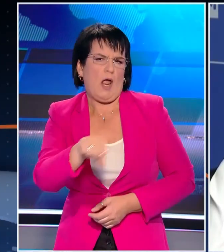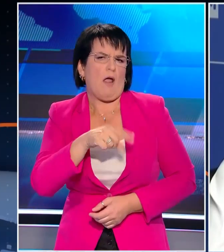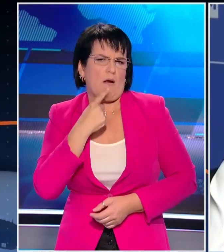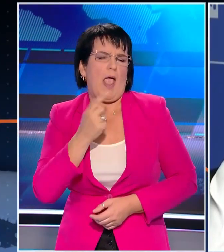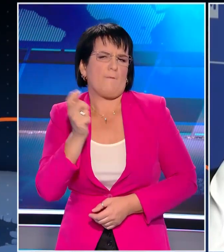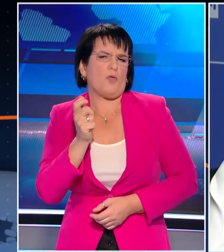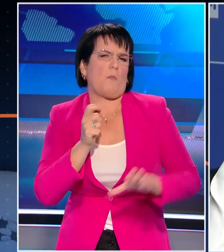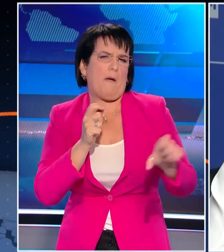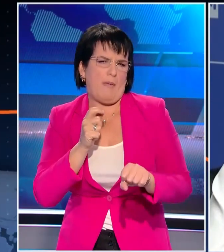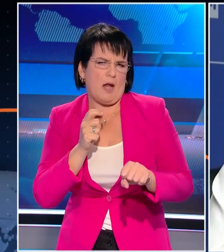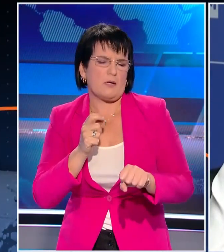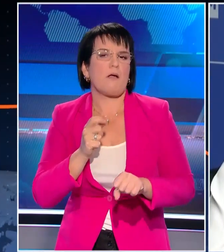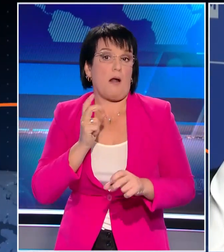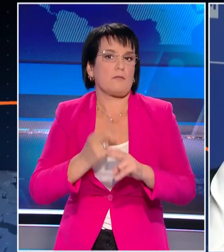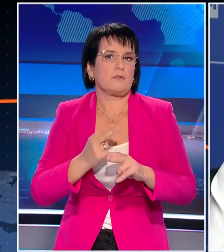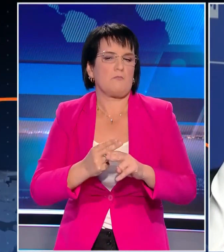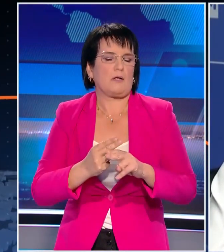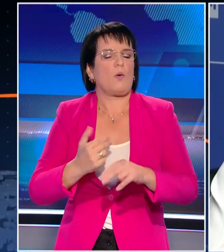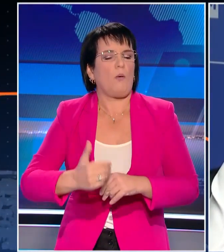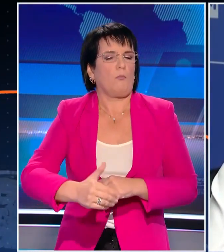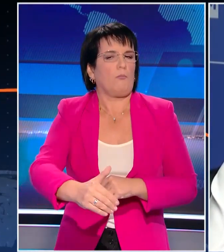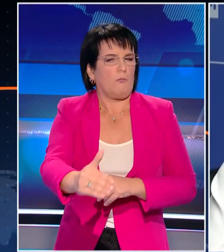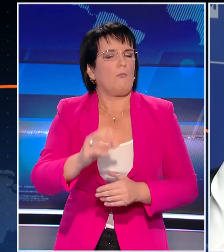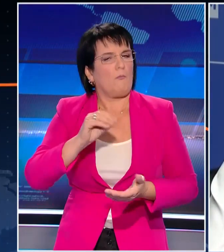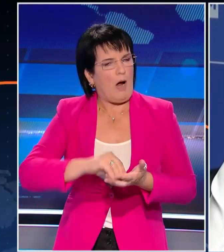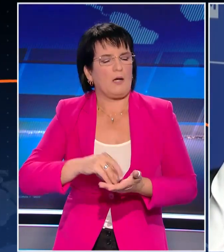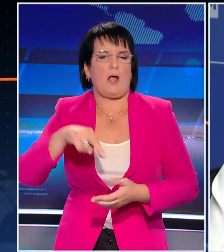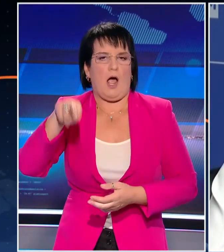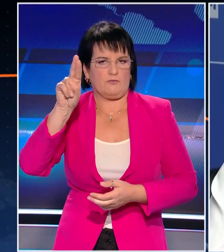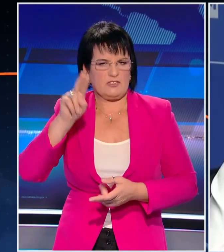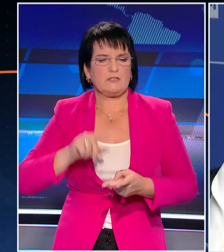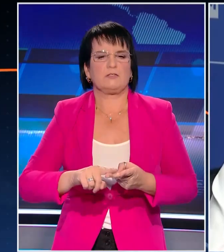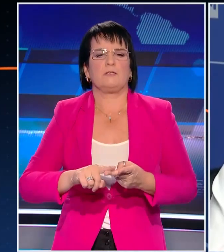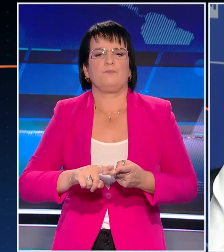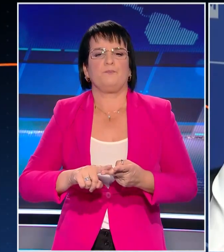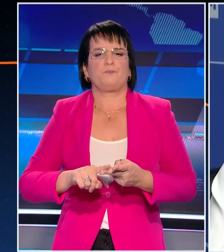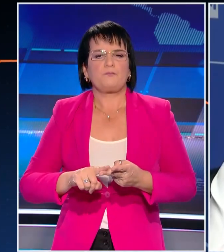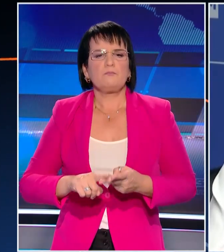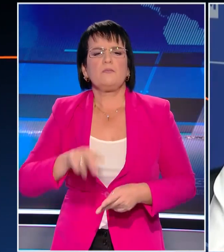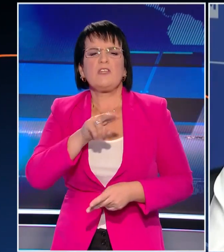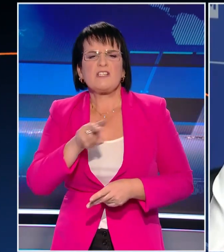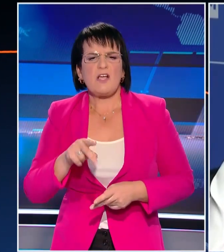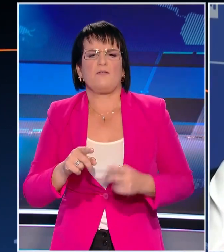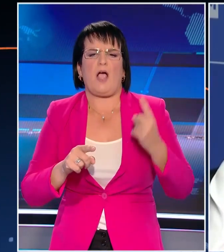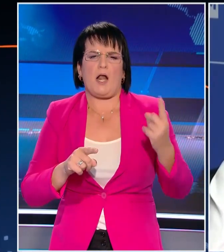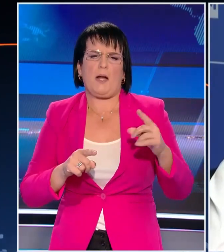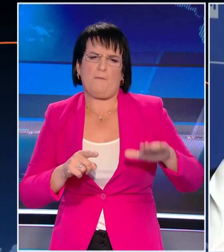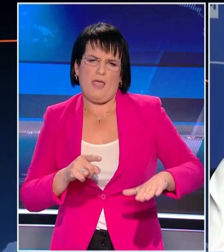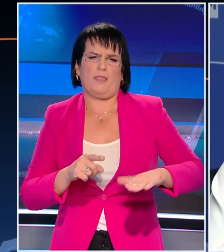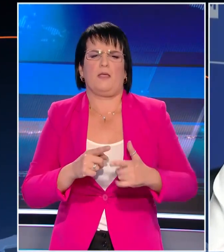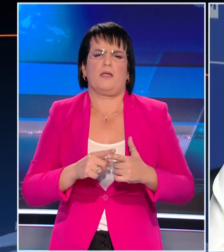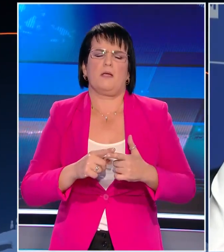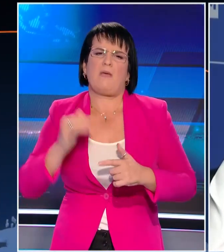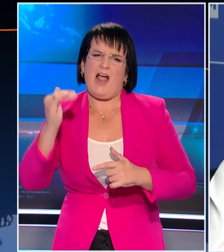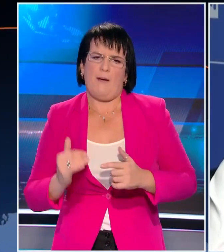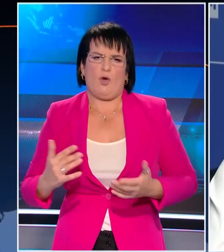επίδομα. Εκεί θα υπάρχει μια σημαντική αύξηση. Αναφέρω δυτικά ότι ένα ζευγάρι με δύο τέκνα με χαμηλά εισοδήματα